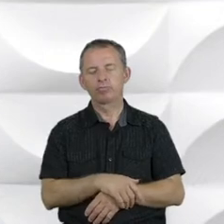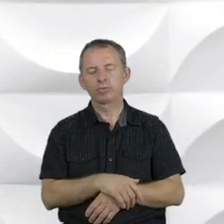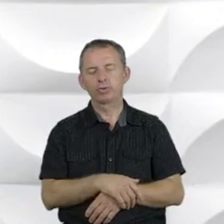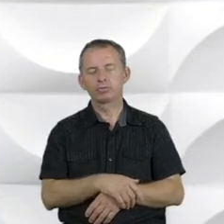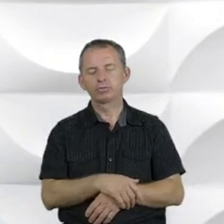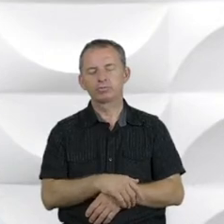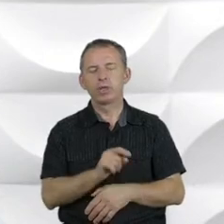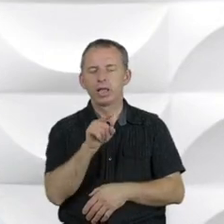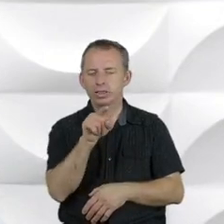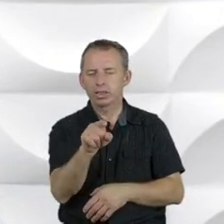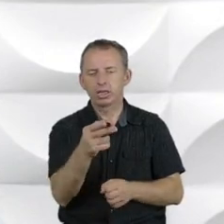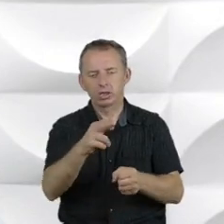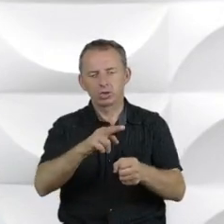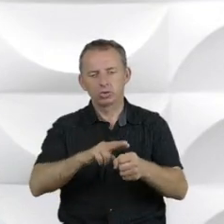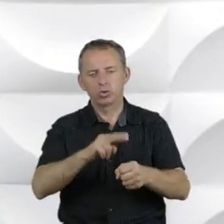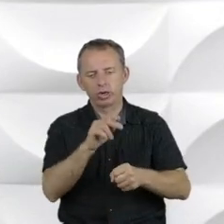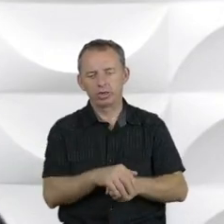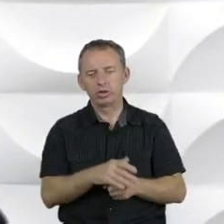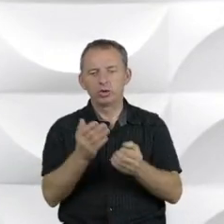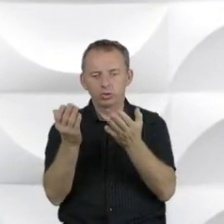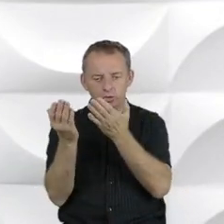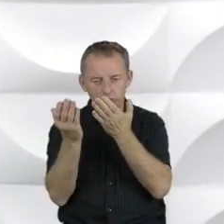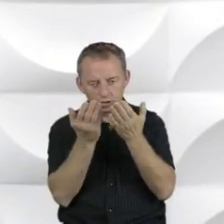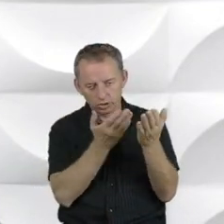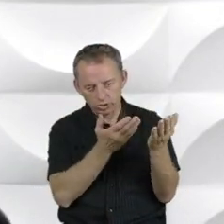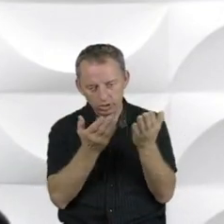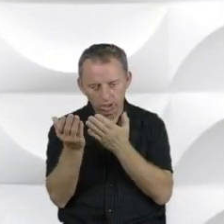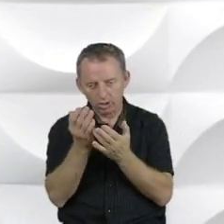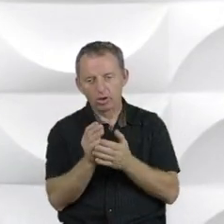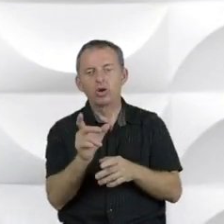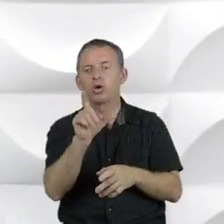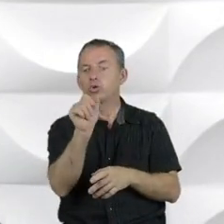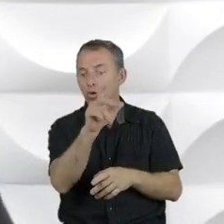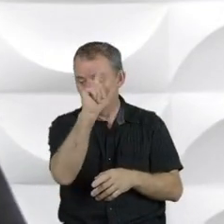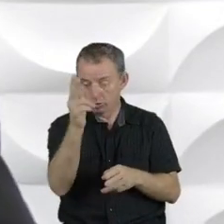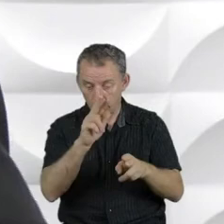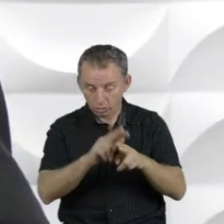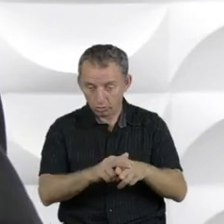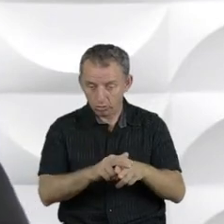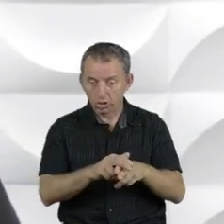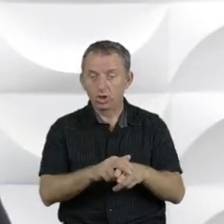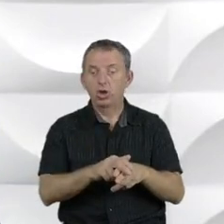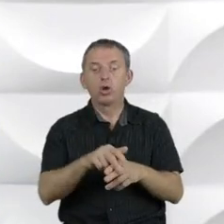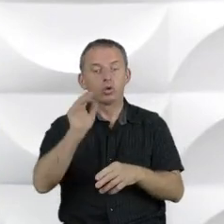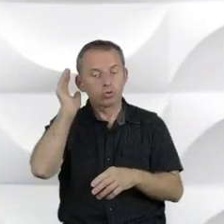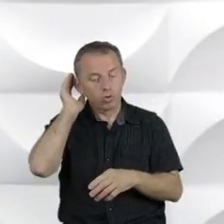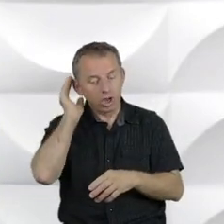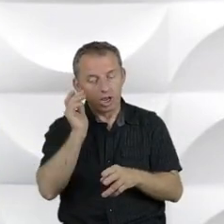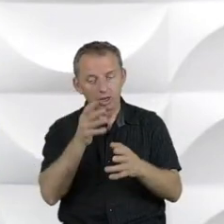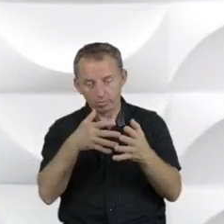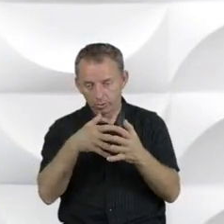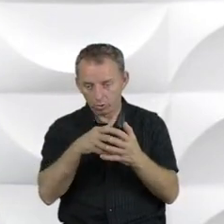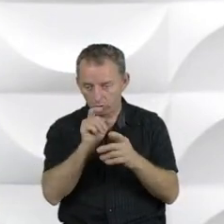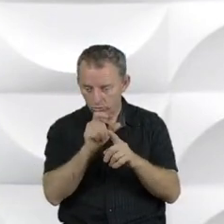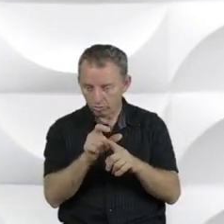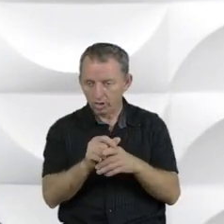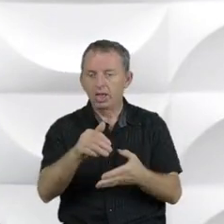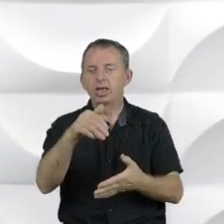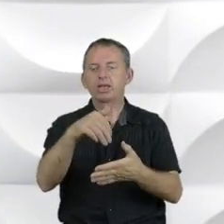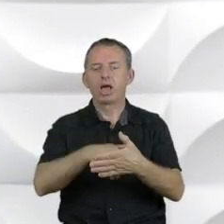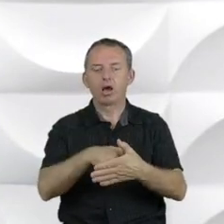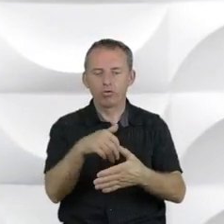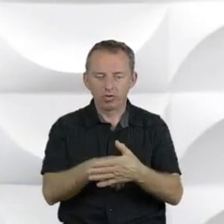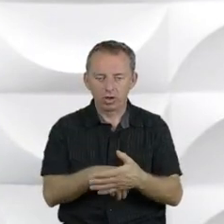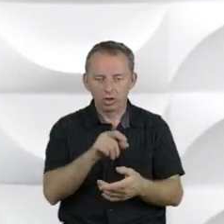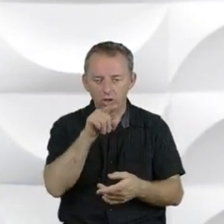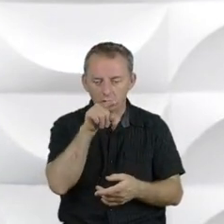Ten, który czytał, ci, którzy słuchali słów proroctwa i zachowali to, co